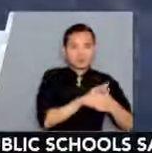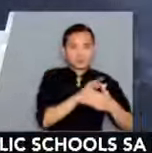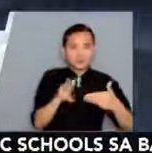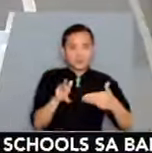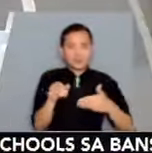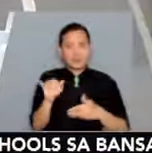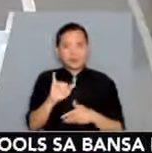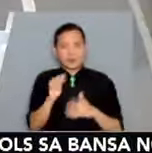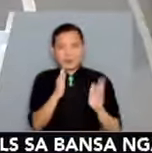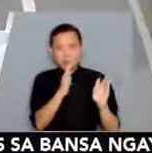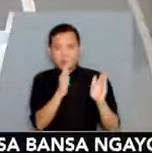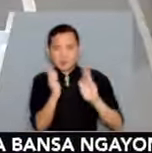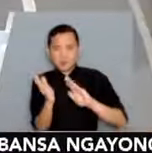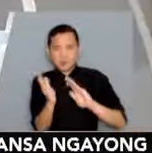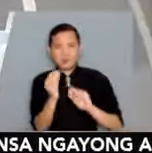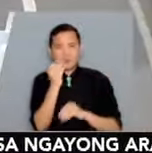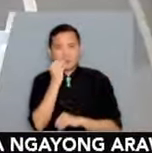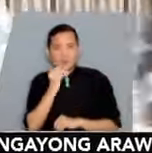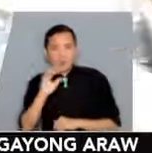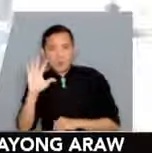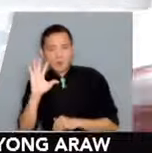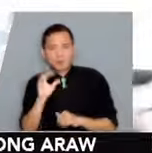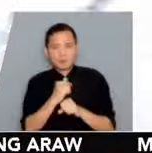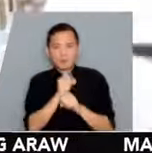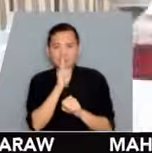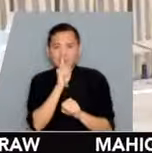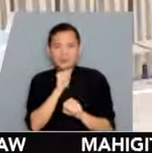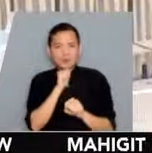pag-uwi para hindi sumabay sa rush hour.